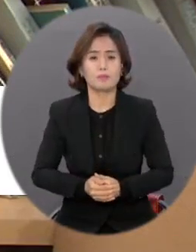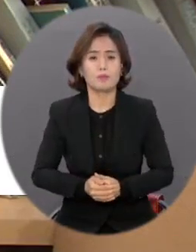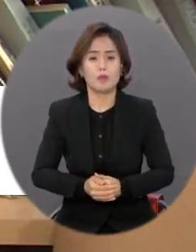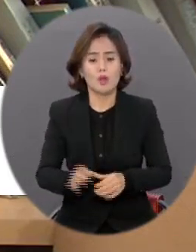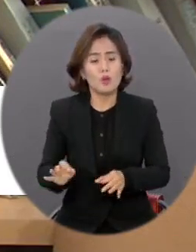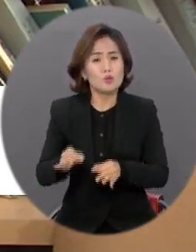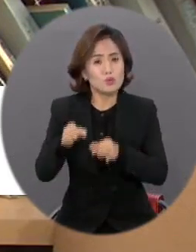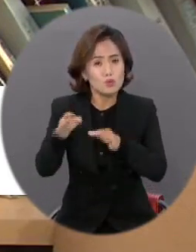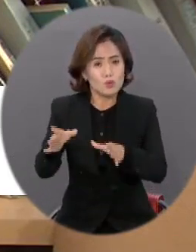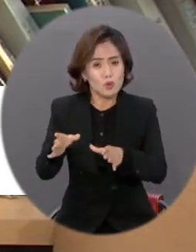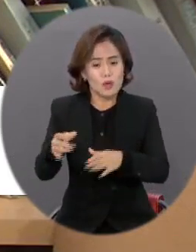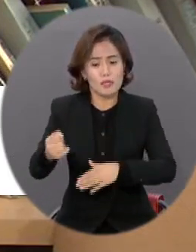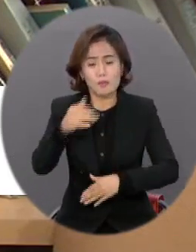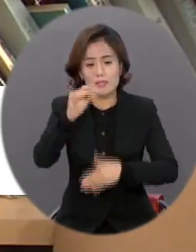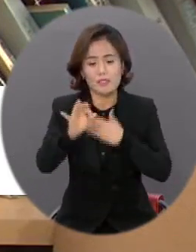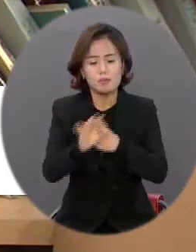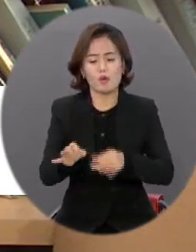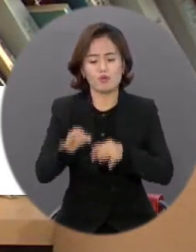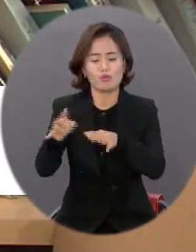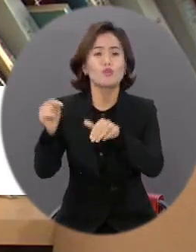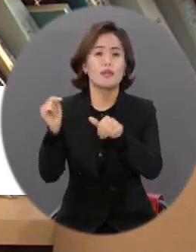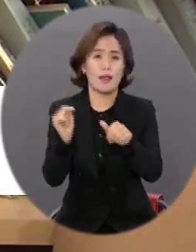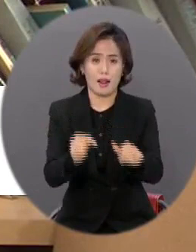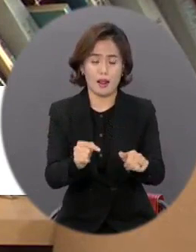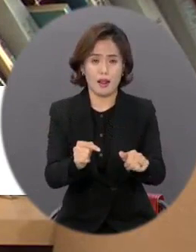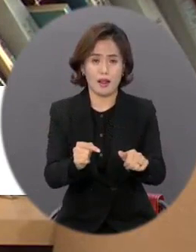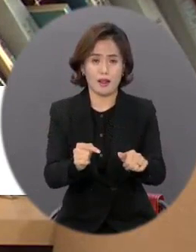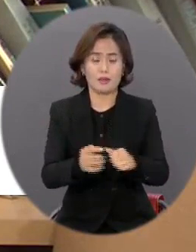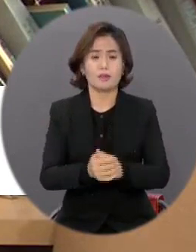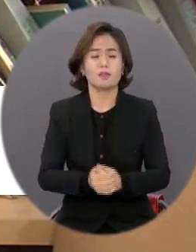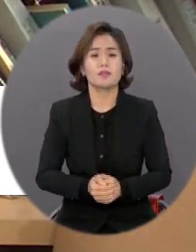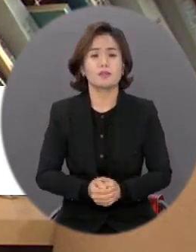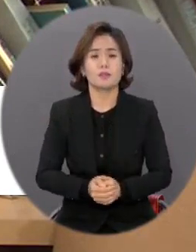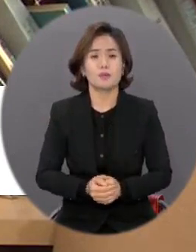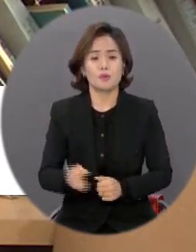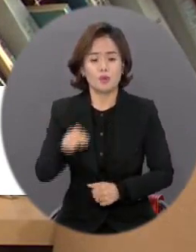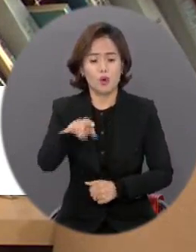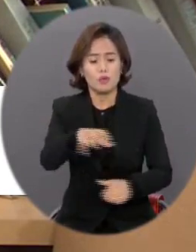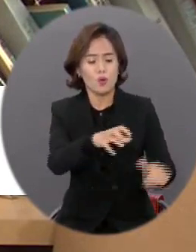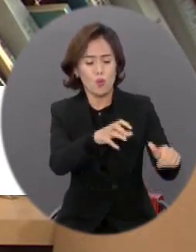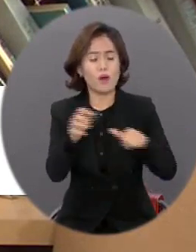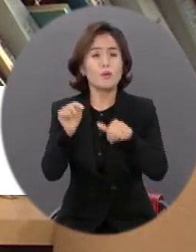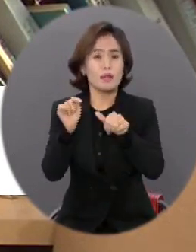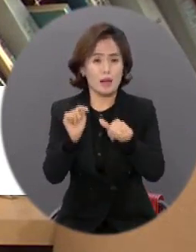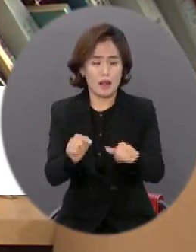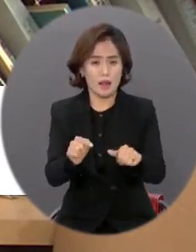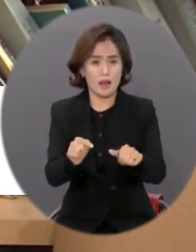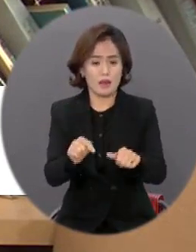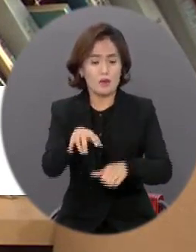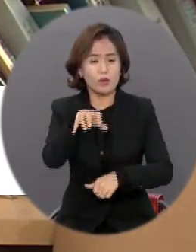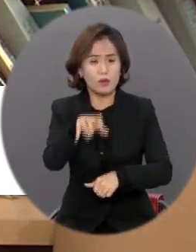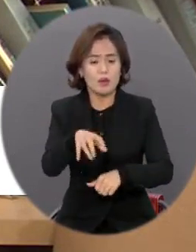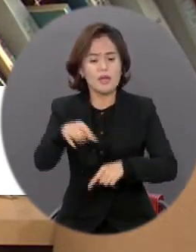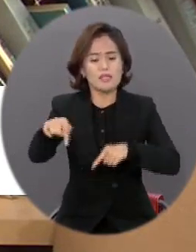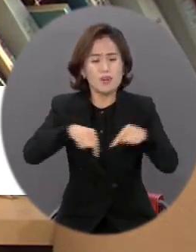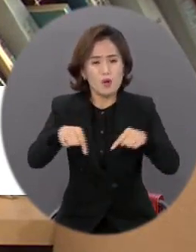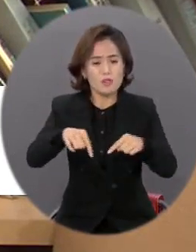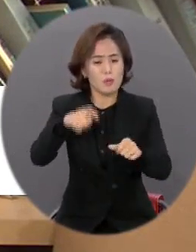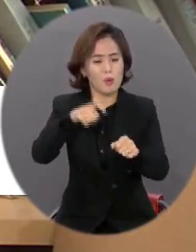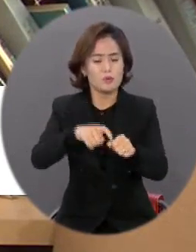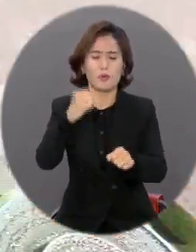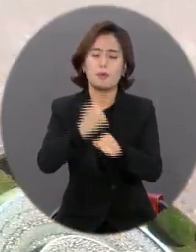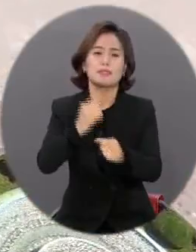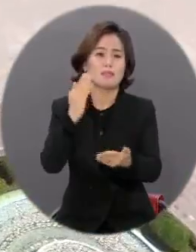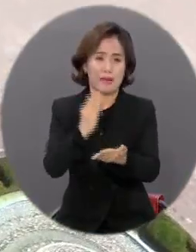그리고 투자할 여력이 있으면 그렇게 투자를 하라. 나는 그저 여기를 활용하라. 여기를 무슨 정쟁의 도구로